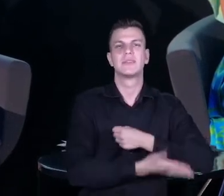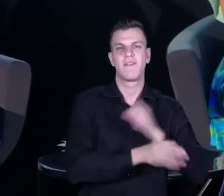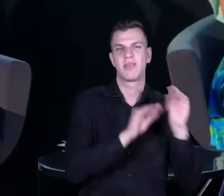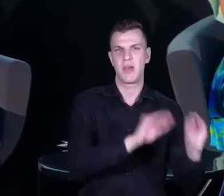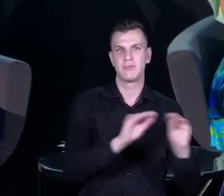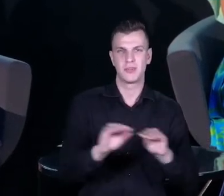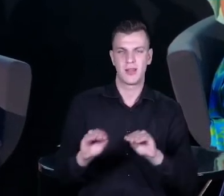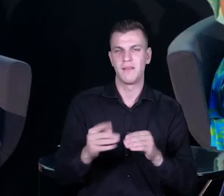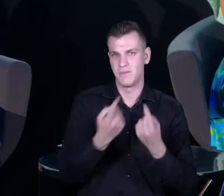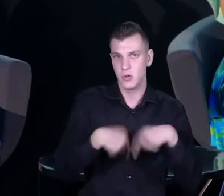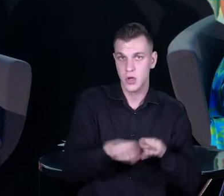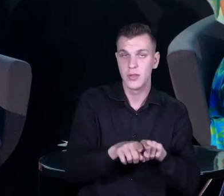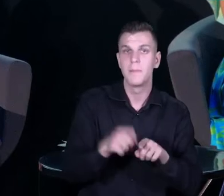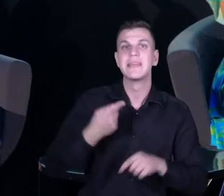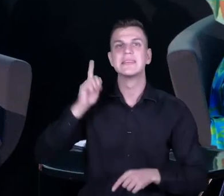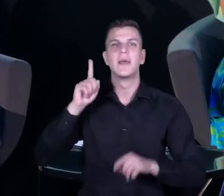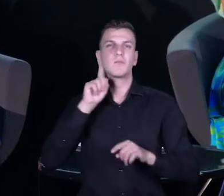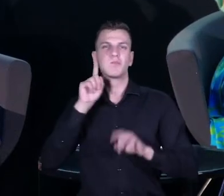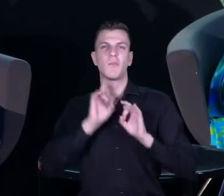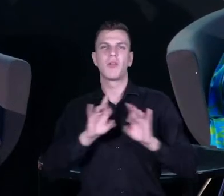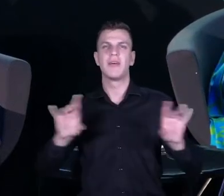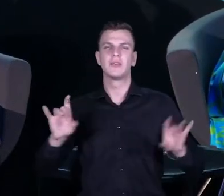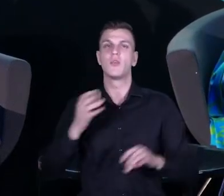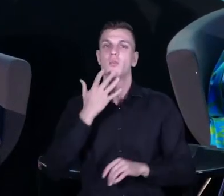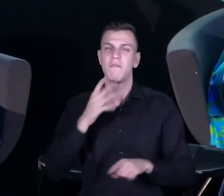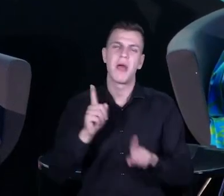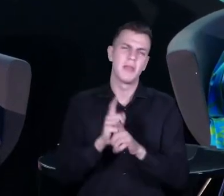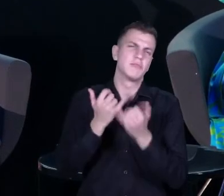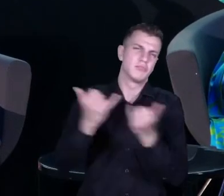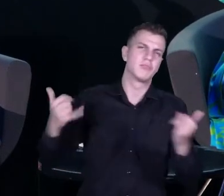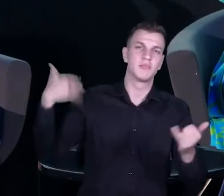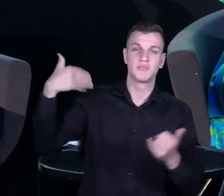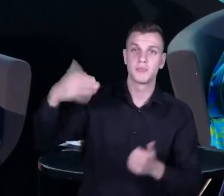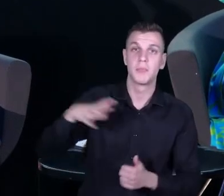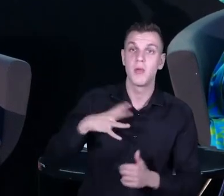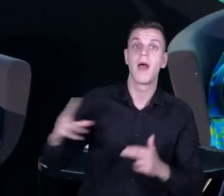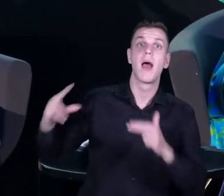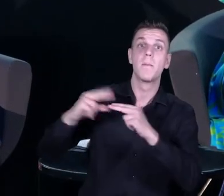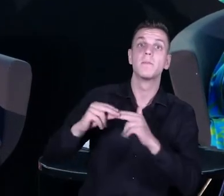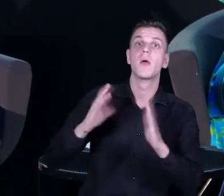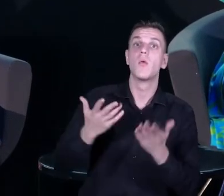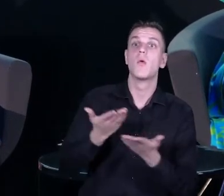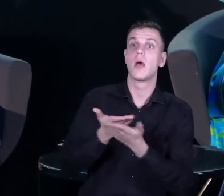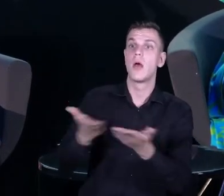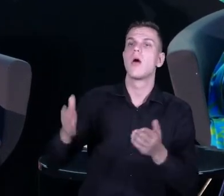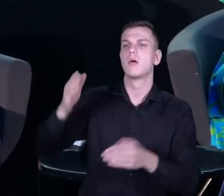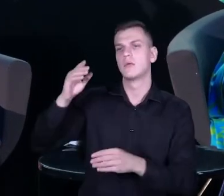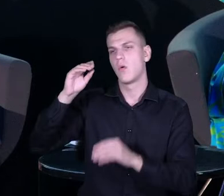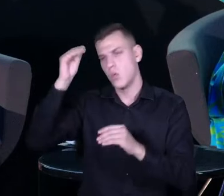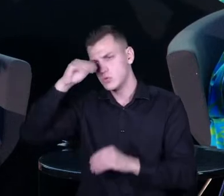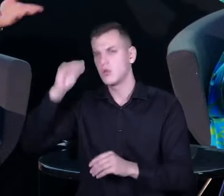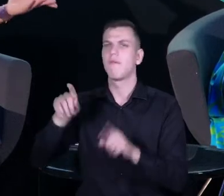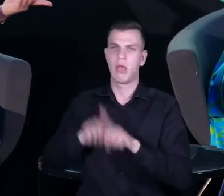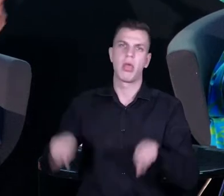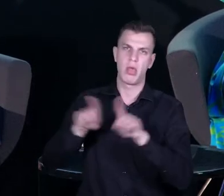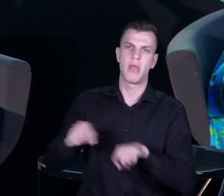I tutaj odwołując się do pana profesora Pyżalskiego i do wszystkich przedmówców, że mówimy tylko o uczniach, a nie mówimy o nauczycielach.